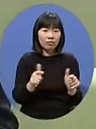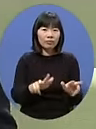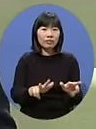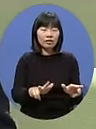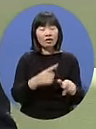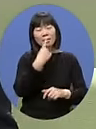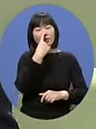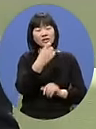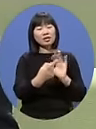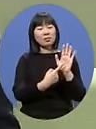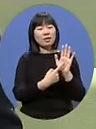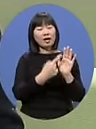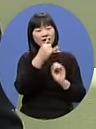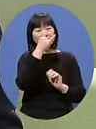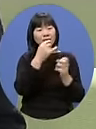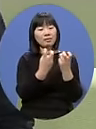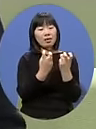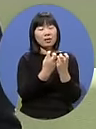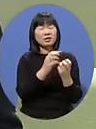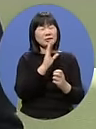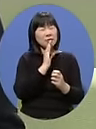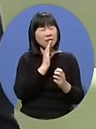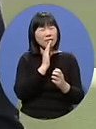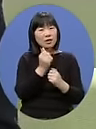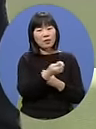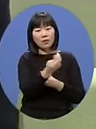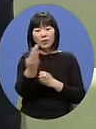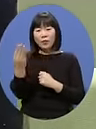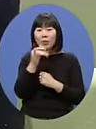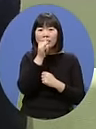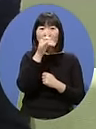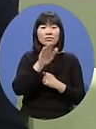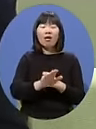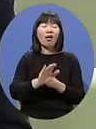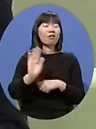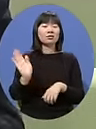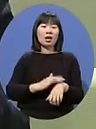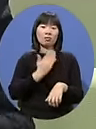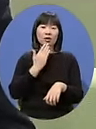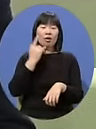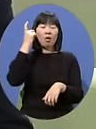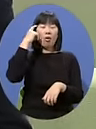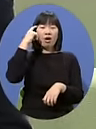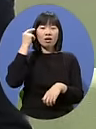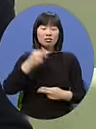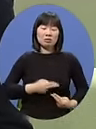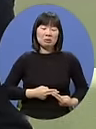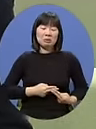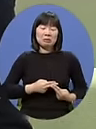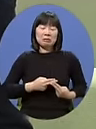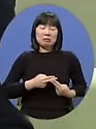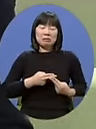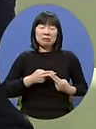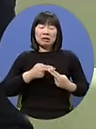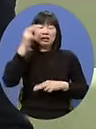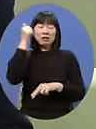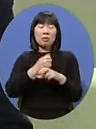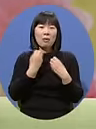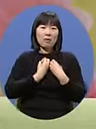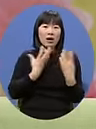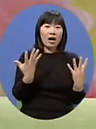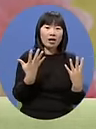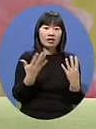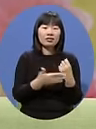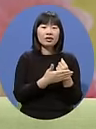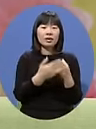되게 멋지게 표현할 수 있는 방법들이 정말 수두룩한데 그거를 못하니까 쌓아놨다가 확 터지게 되는 거예요. 네, 선생님 그거는 이제 엄마들의